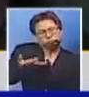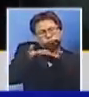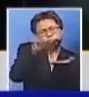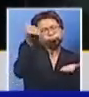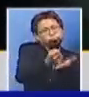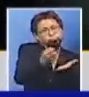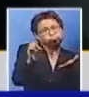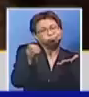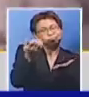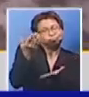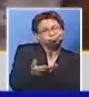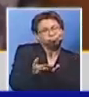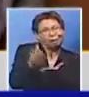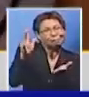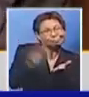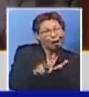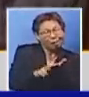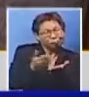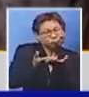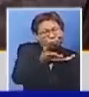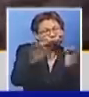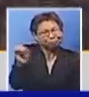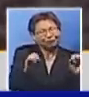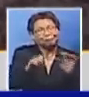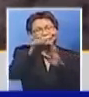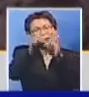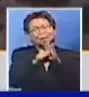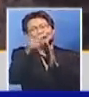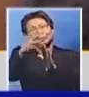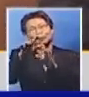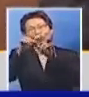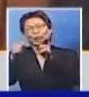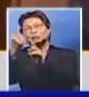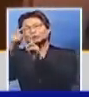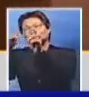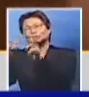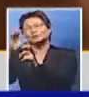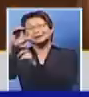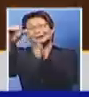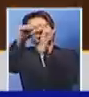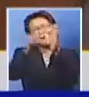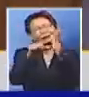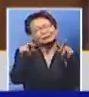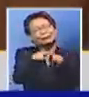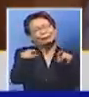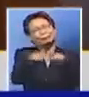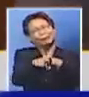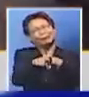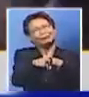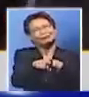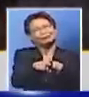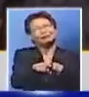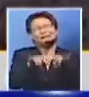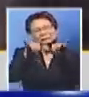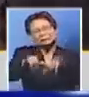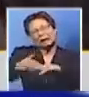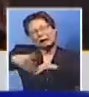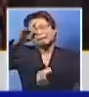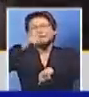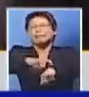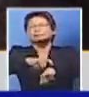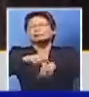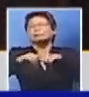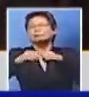sebarang dokumen perjalanan yang sah, Seksyen 15-1-C Akta yang sama kerana tinggal melebihi masa